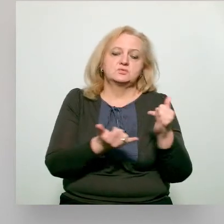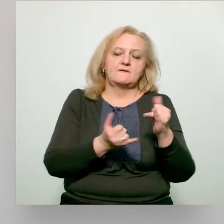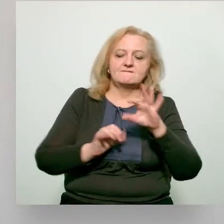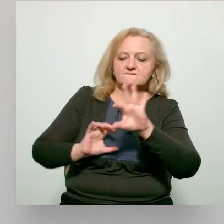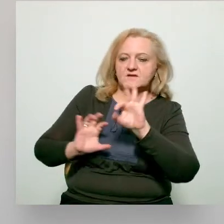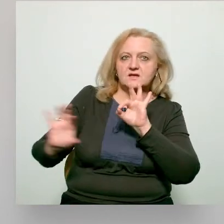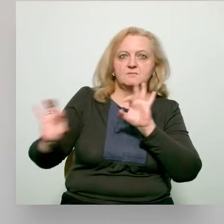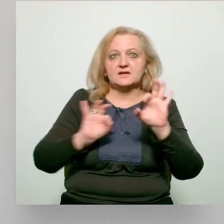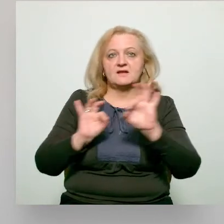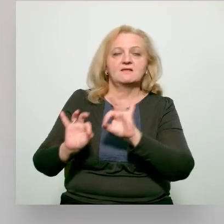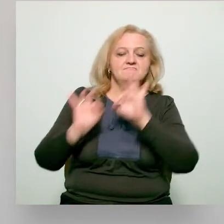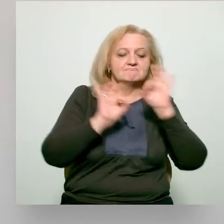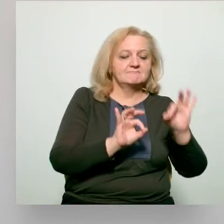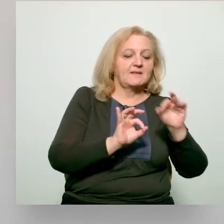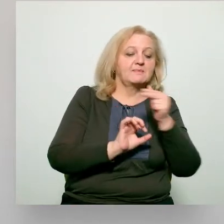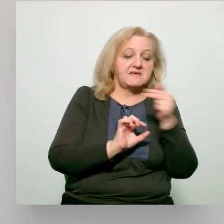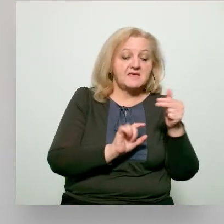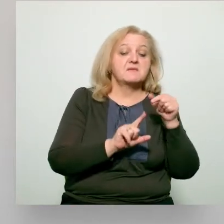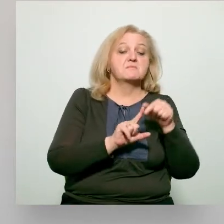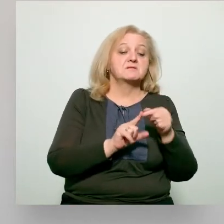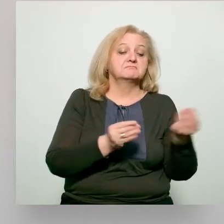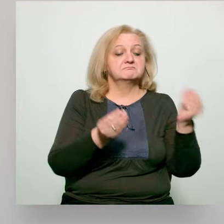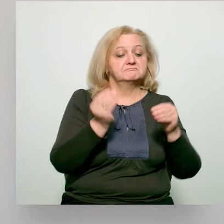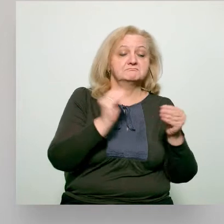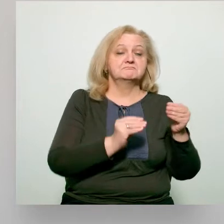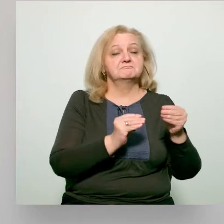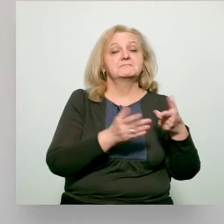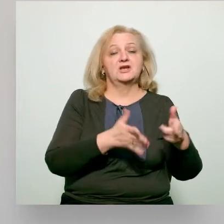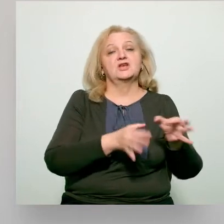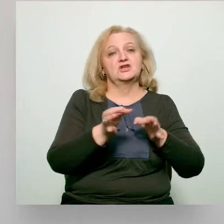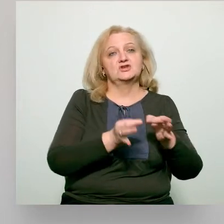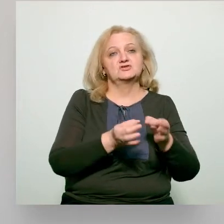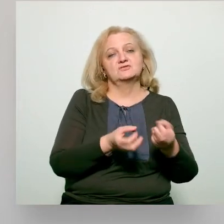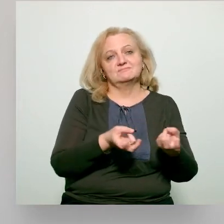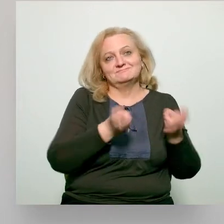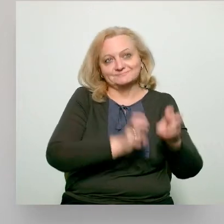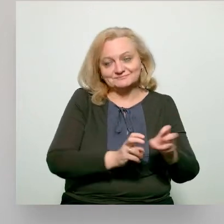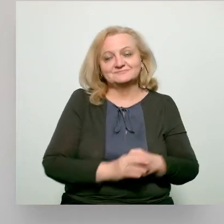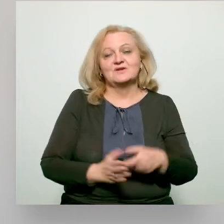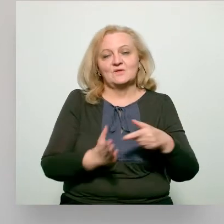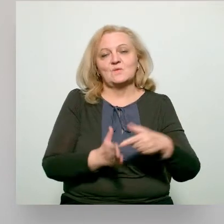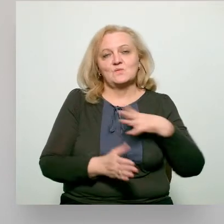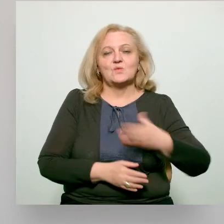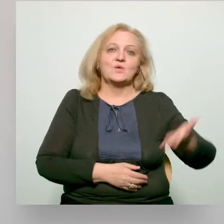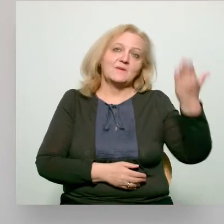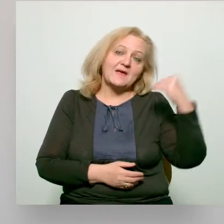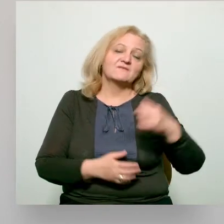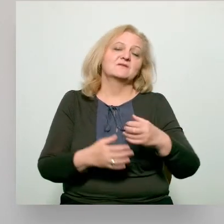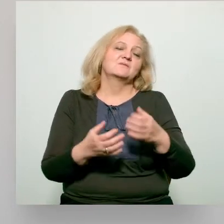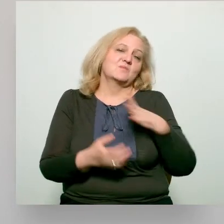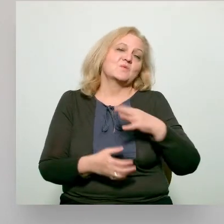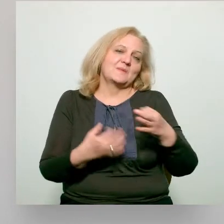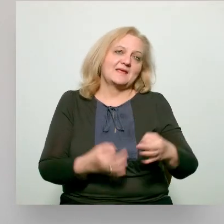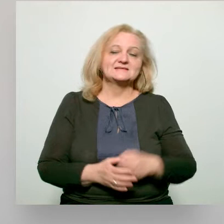i budują, konstruują pewną historyczną linię. Tak było i kiedyś, tak jest w tej chwili. Mm-hmm. Dziękuję bardzo.